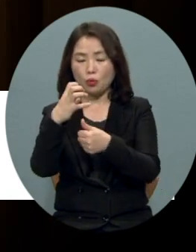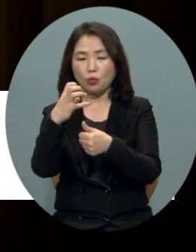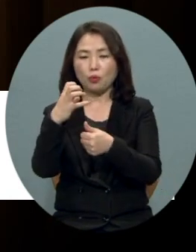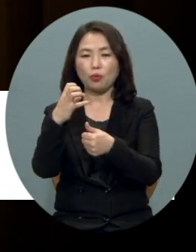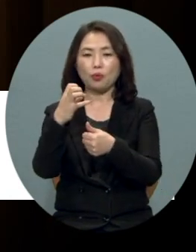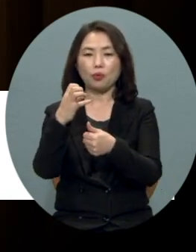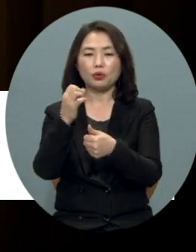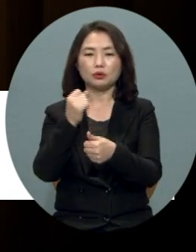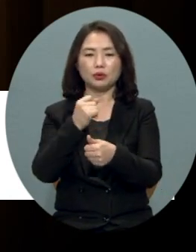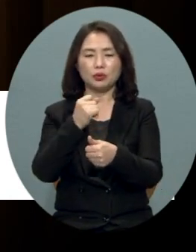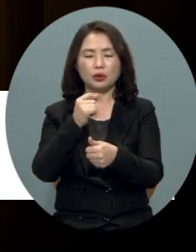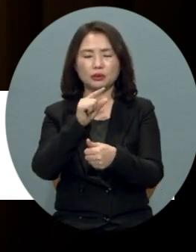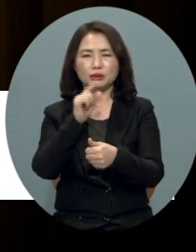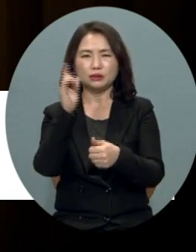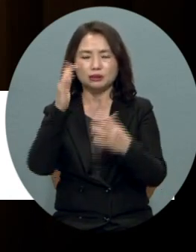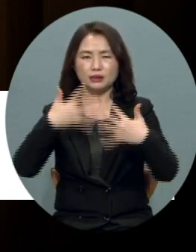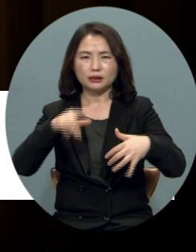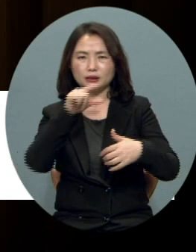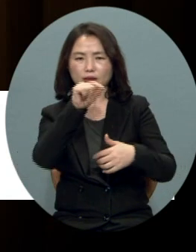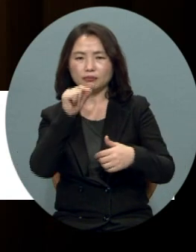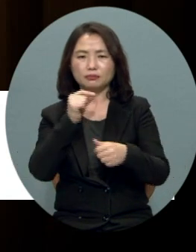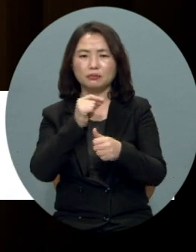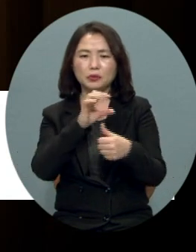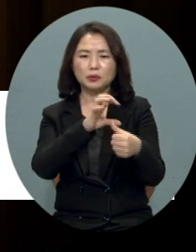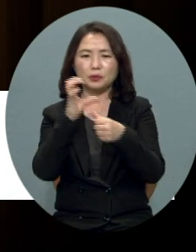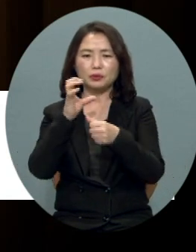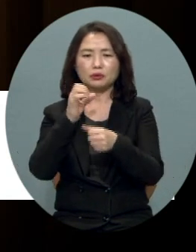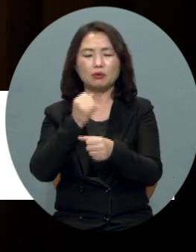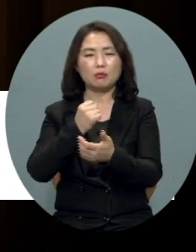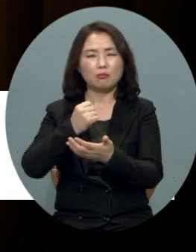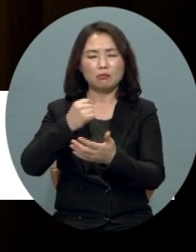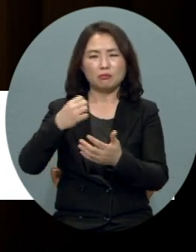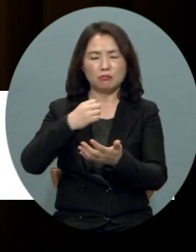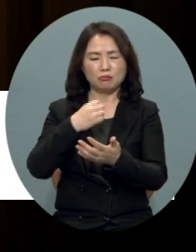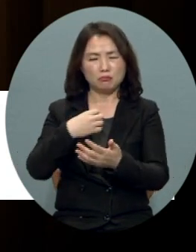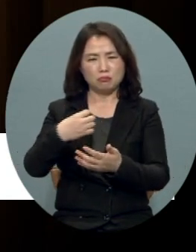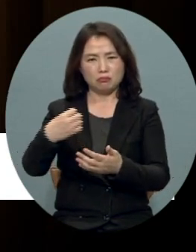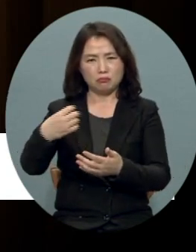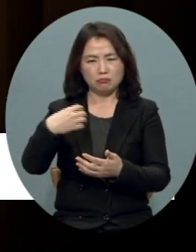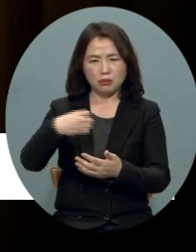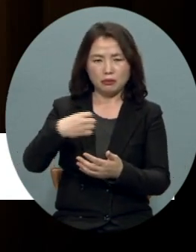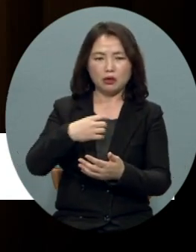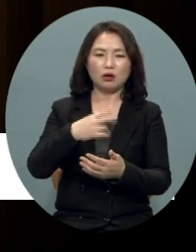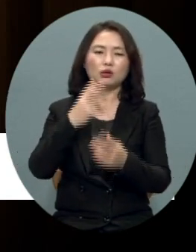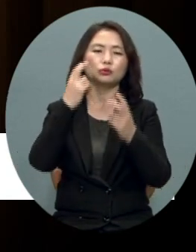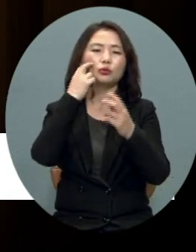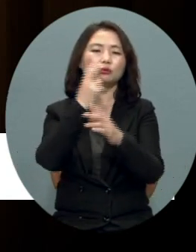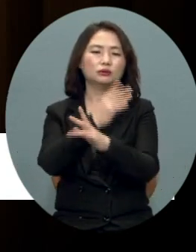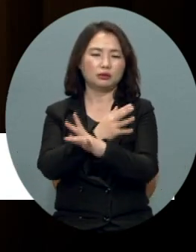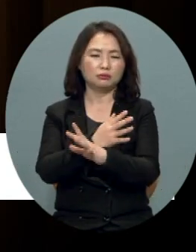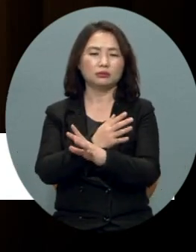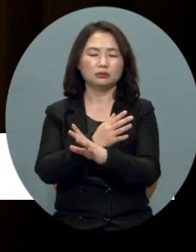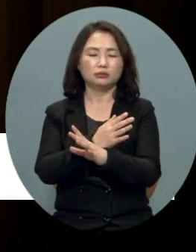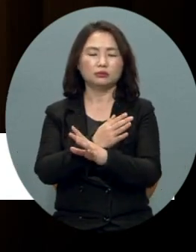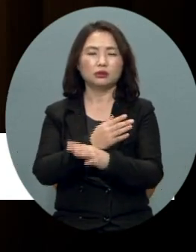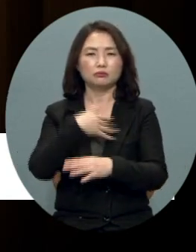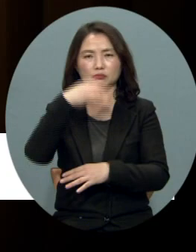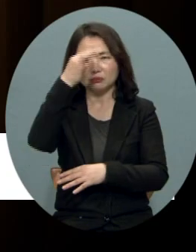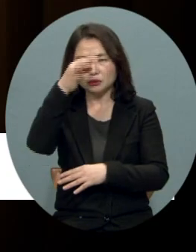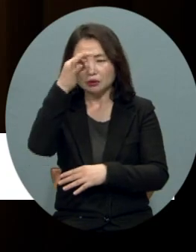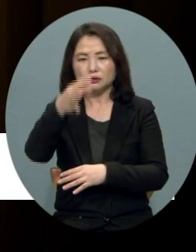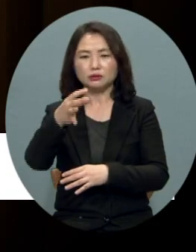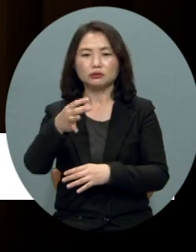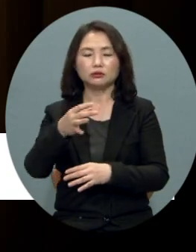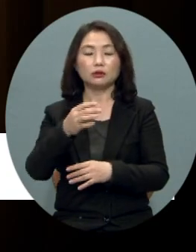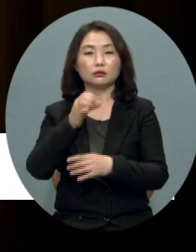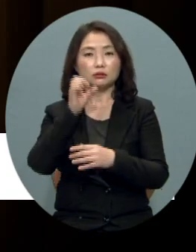이제 의원이라 하는 걸 약점을 잡아가 그렇게 하길래 뭐냐면 농담이든 의대든 뭐 그러면 미안하다